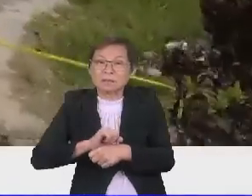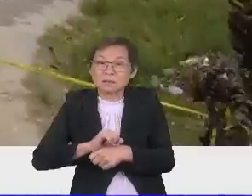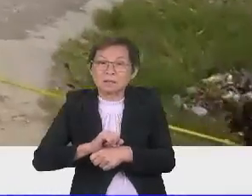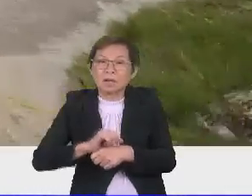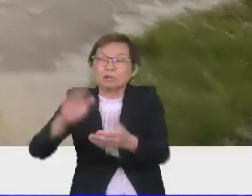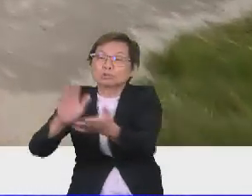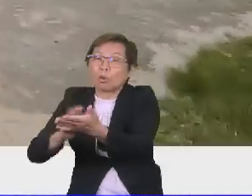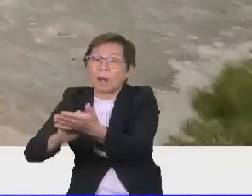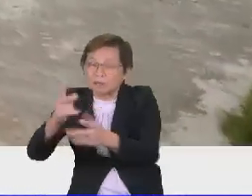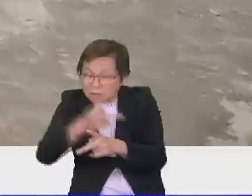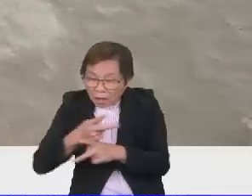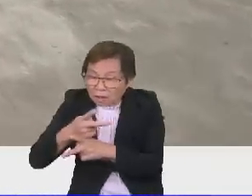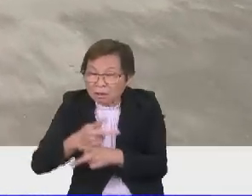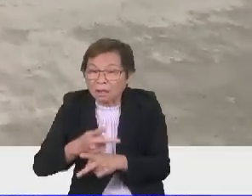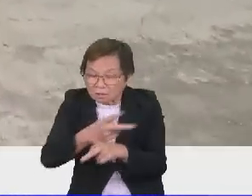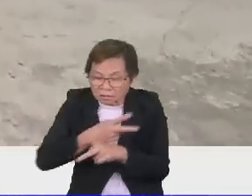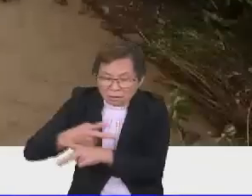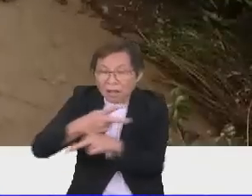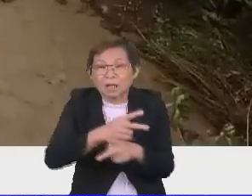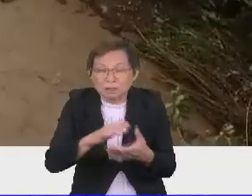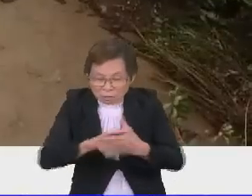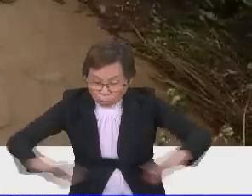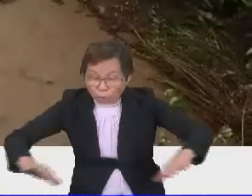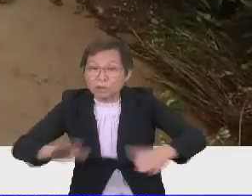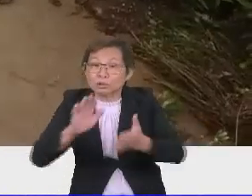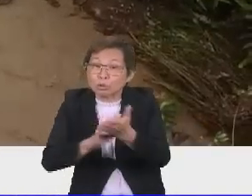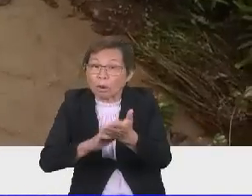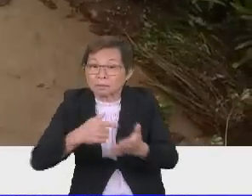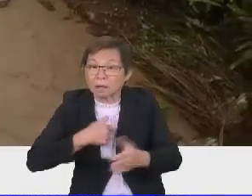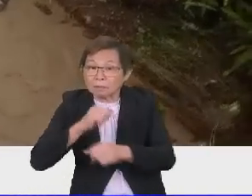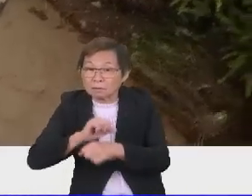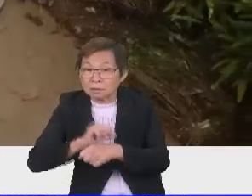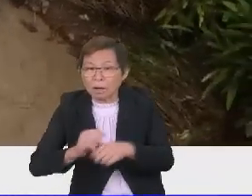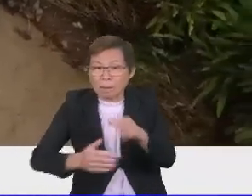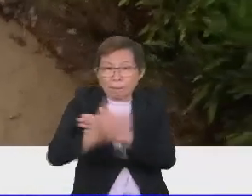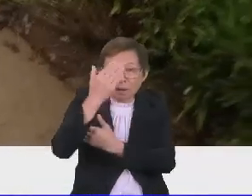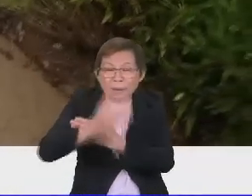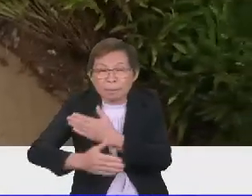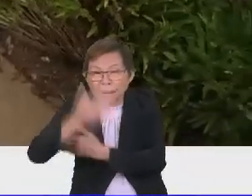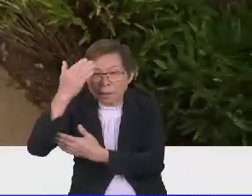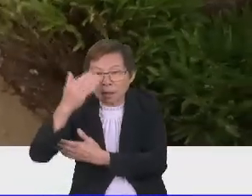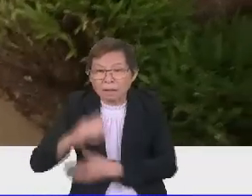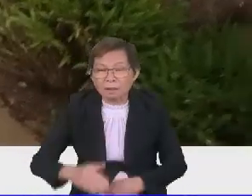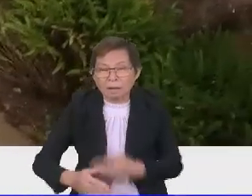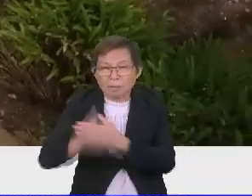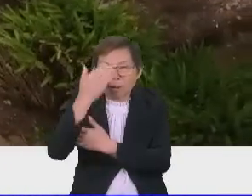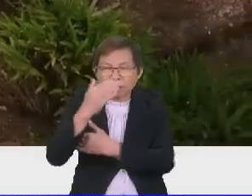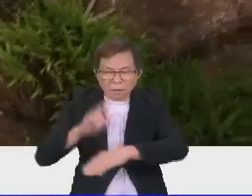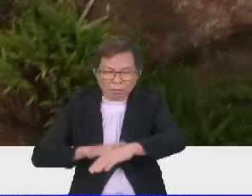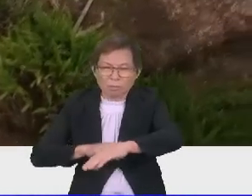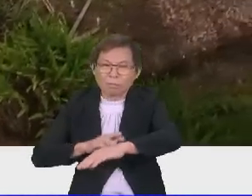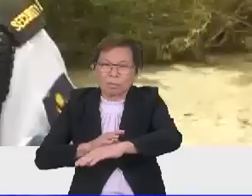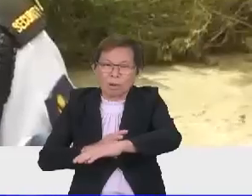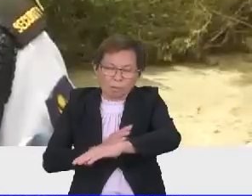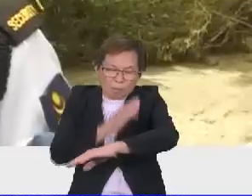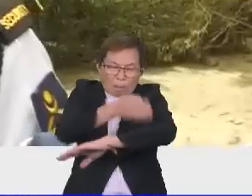sekolah menjaga sekolah yang waktu pagi saya melintas